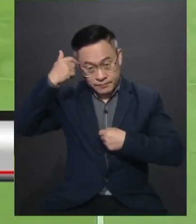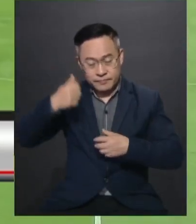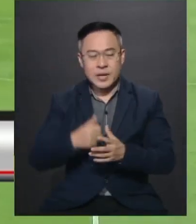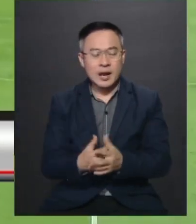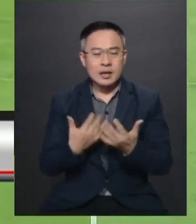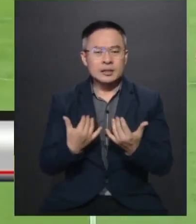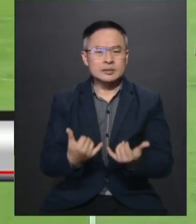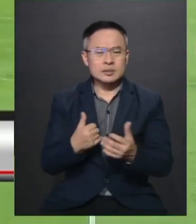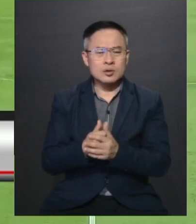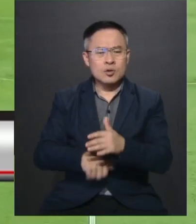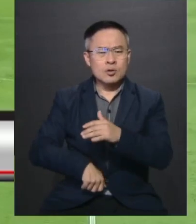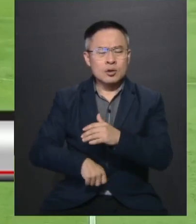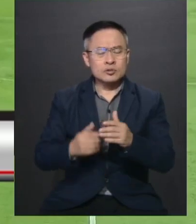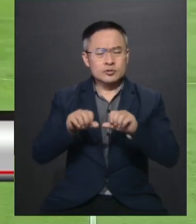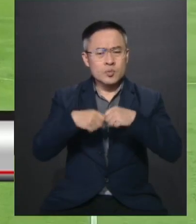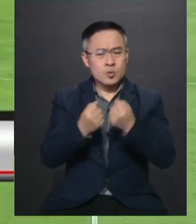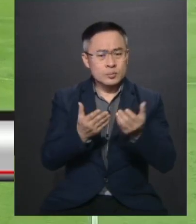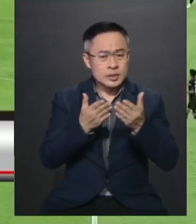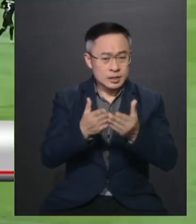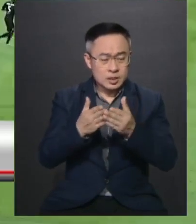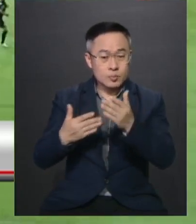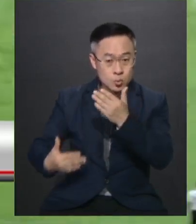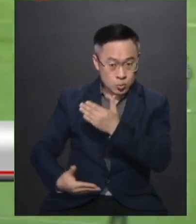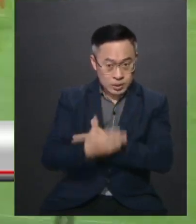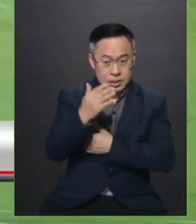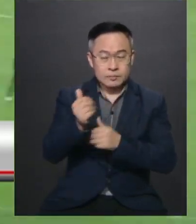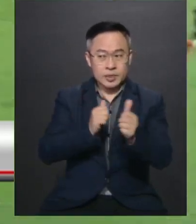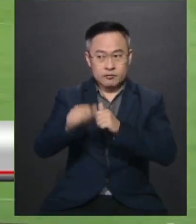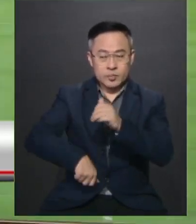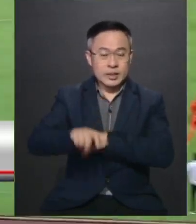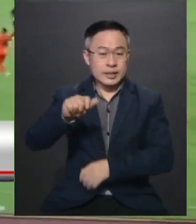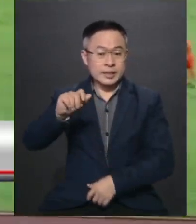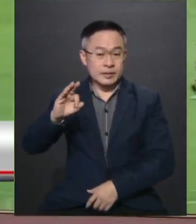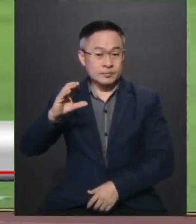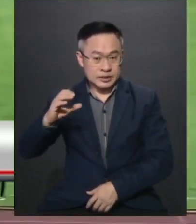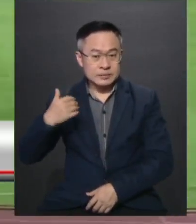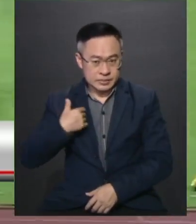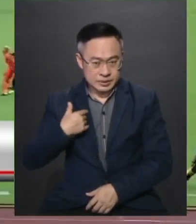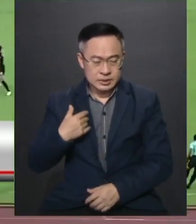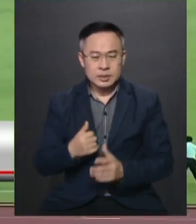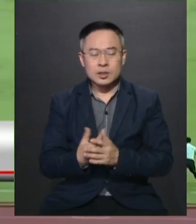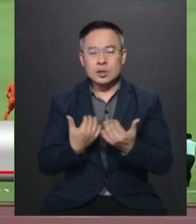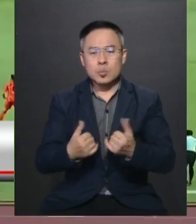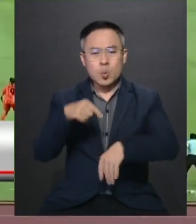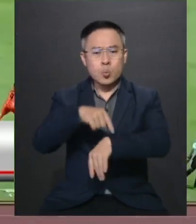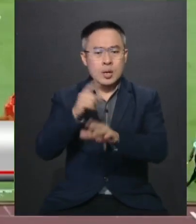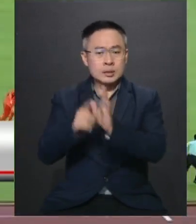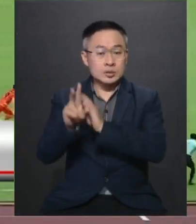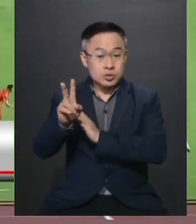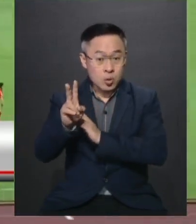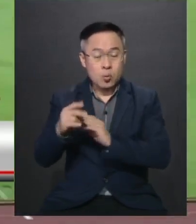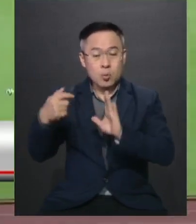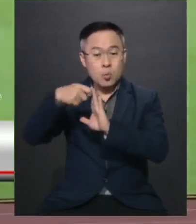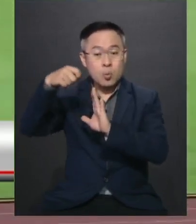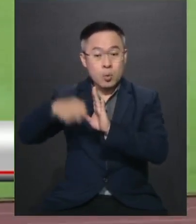แชมเปญออกแล้วเริ่มเกมมาเพียง 2นาทีค่ะคุณผู้ชมโคราชขึ้นนำเร็วนะคะบอลจาก